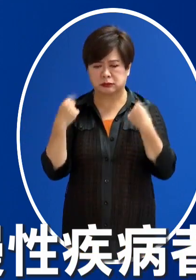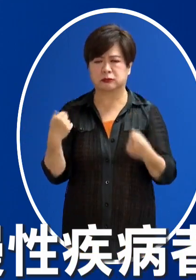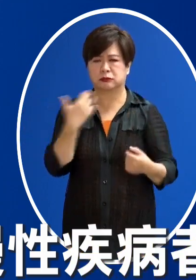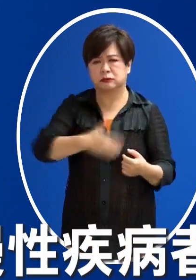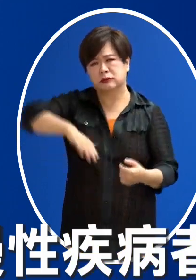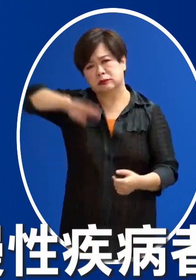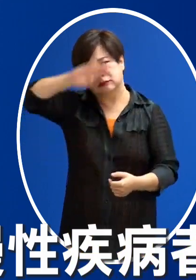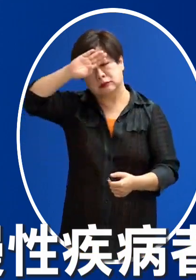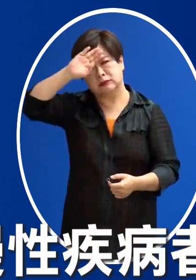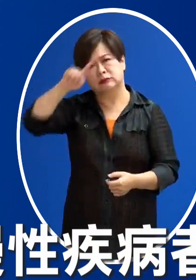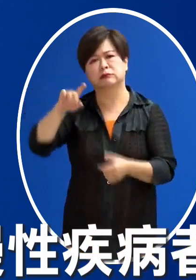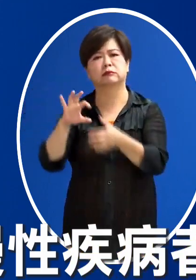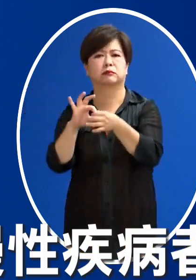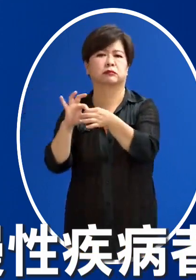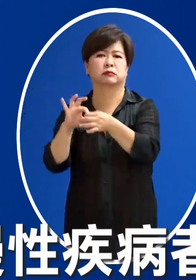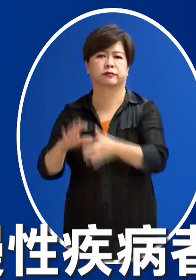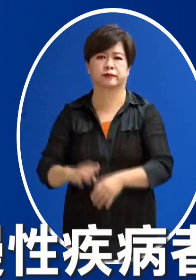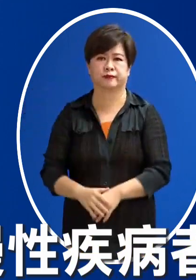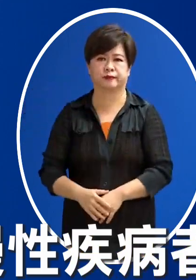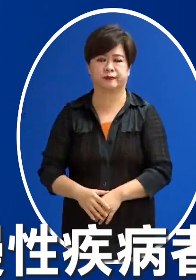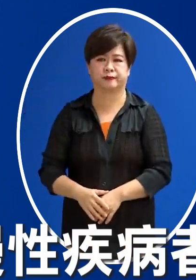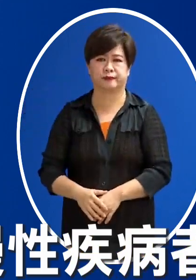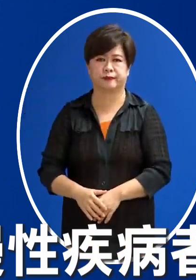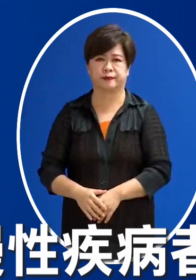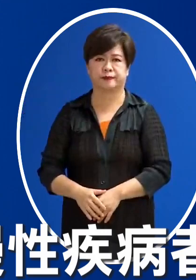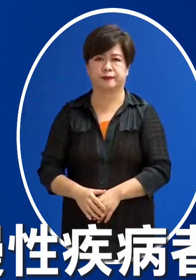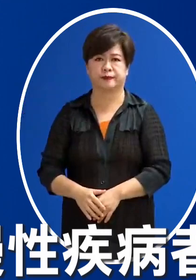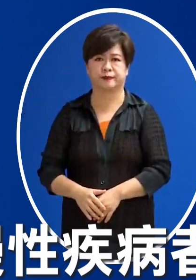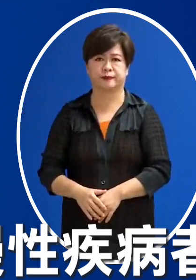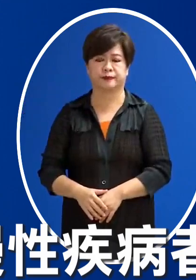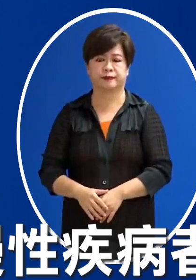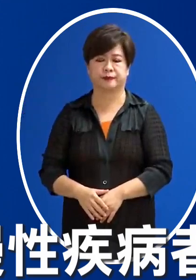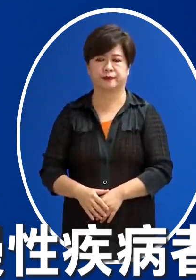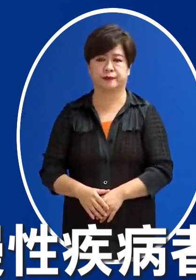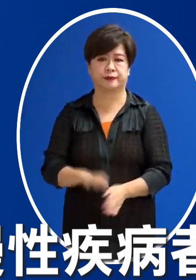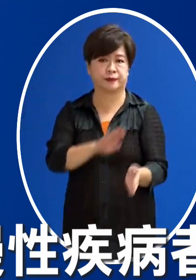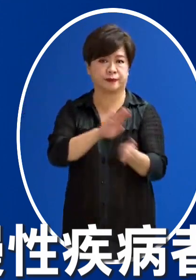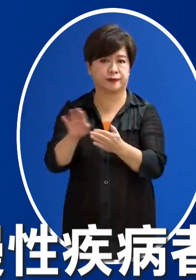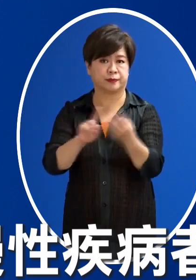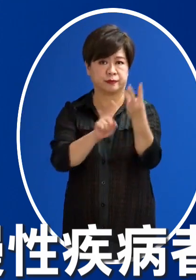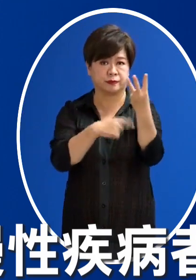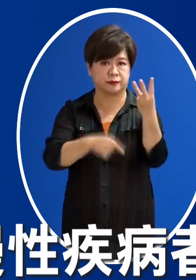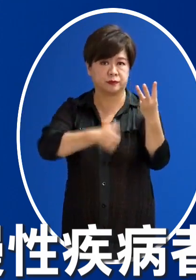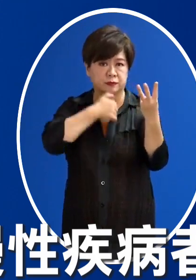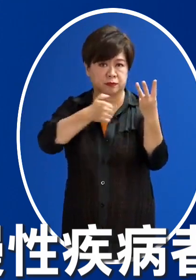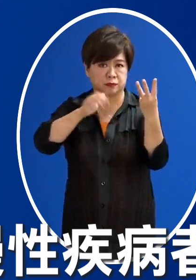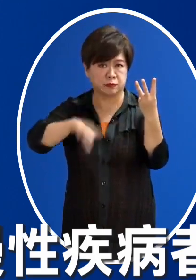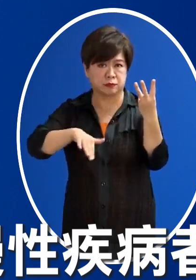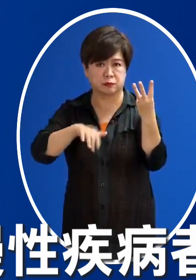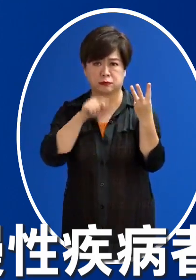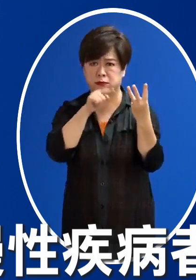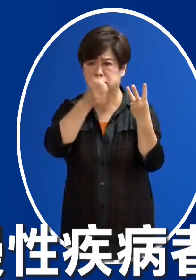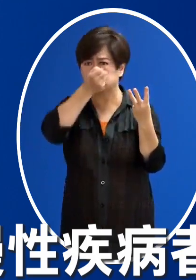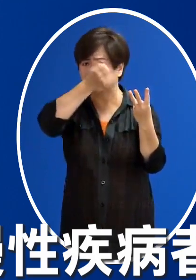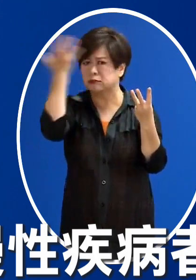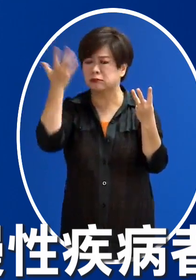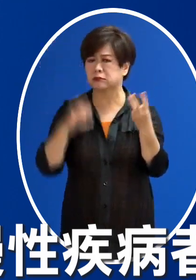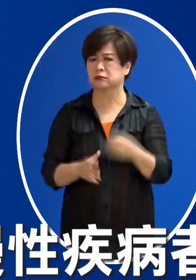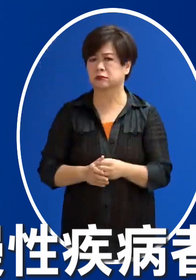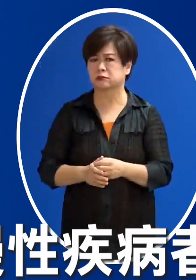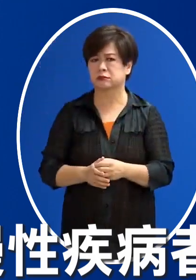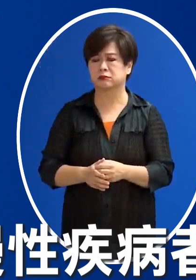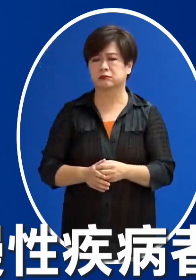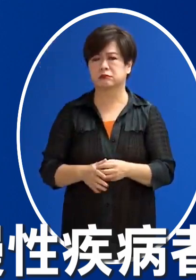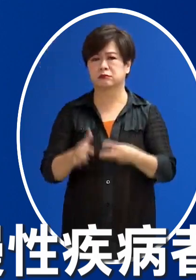关。那这有3例是50岁以下的部分，我先说明啊，有1例